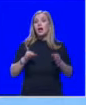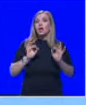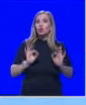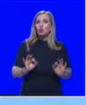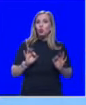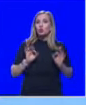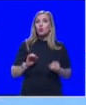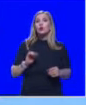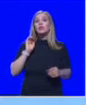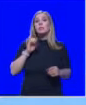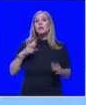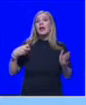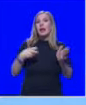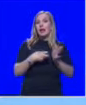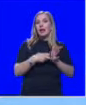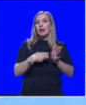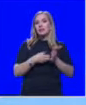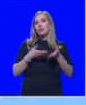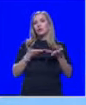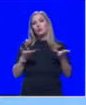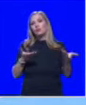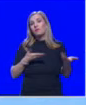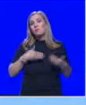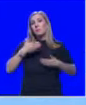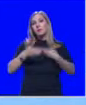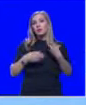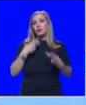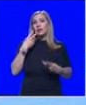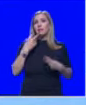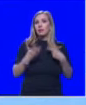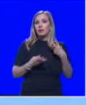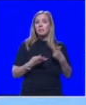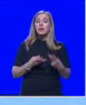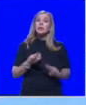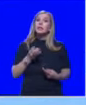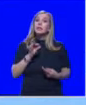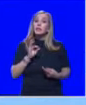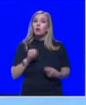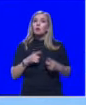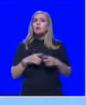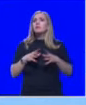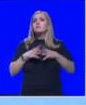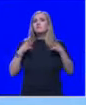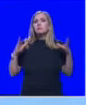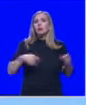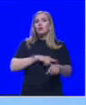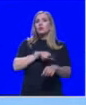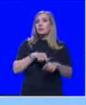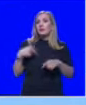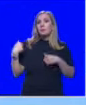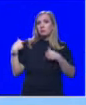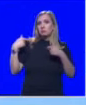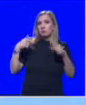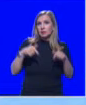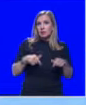бъде легализиран този факт, предстои да видим. Но от доста време насам